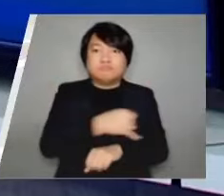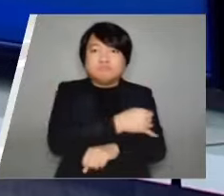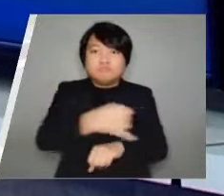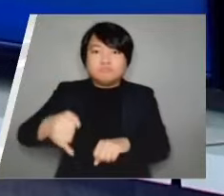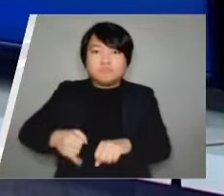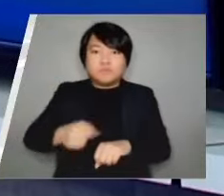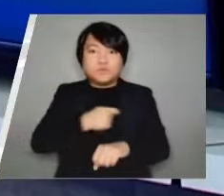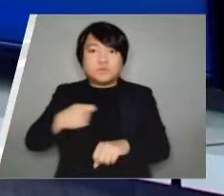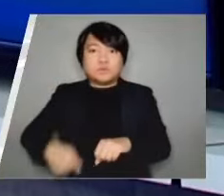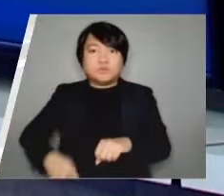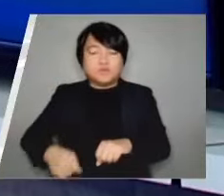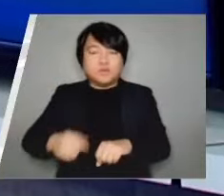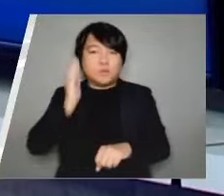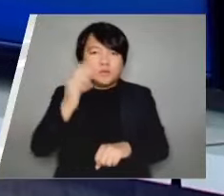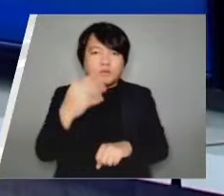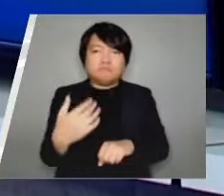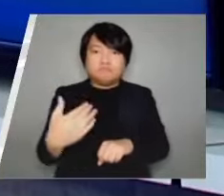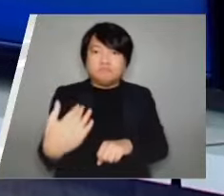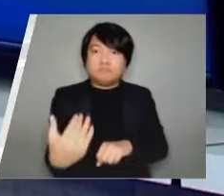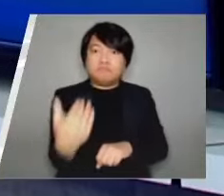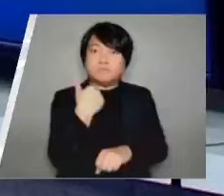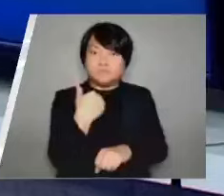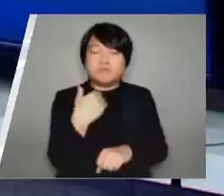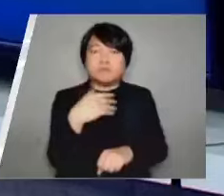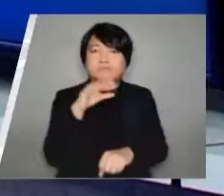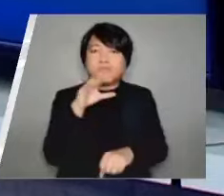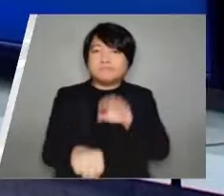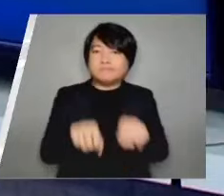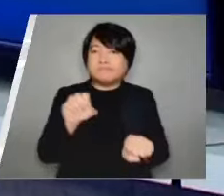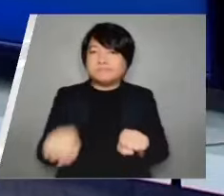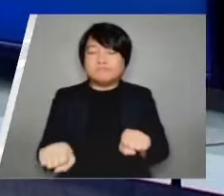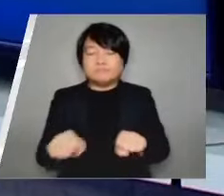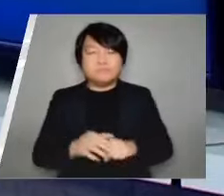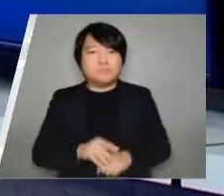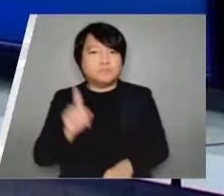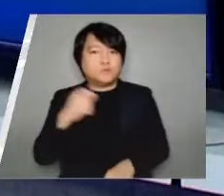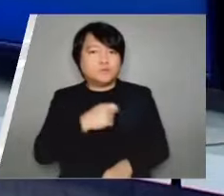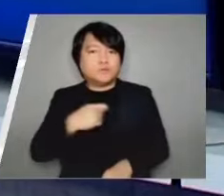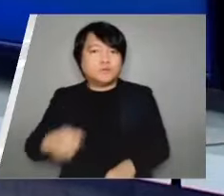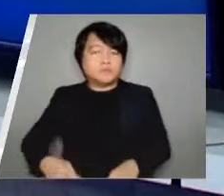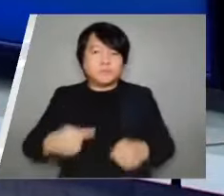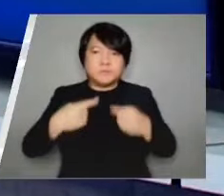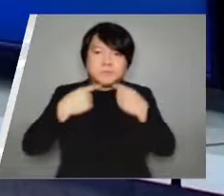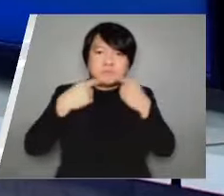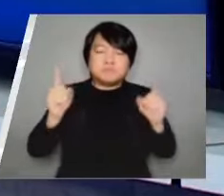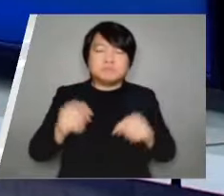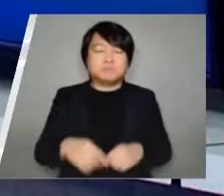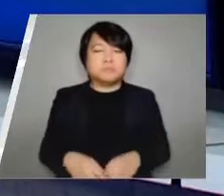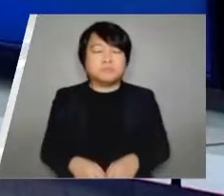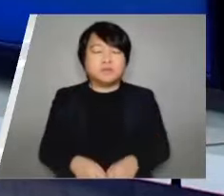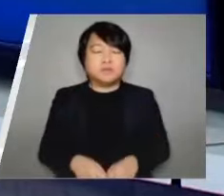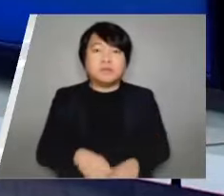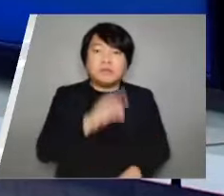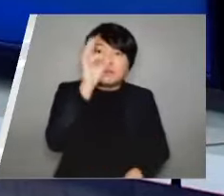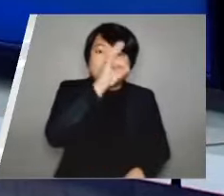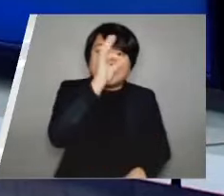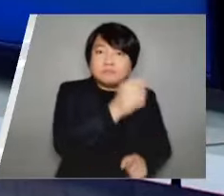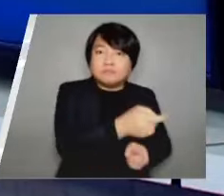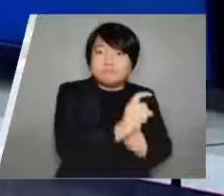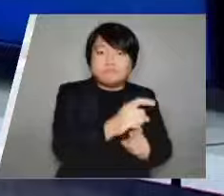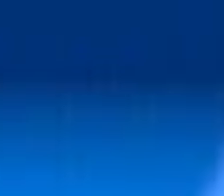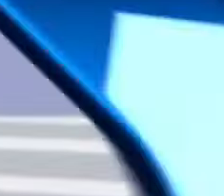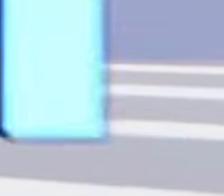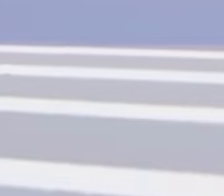senador. Sa bisperas ng pagpapatupad ng utos ng China, desidido pa rin pumalaot ang ilang mangingisdang Pinoy. Saksi si Joseph